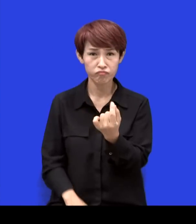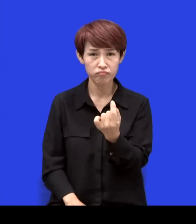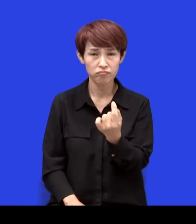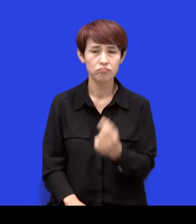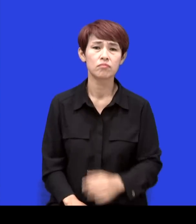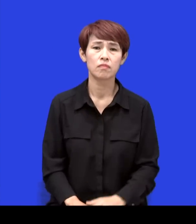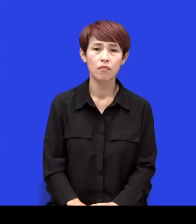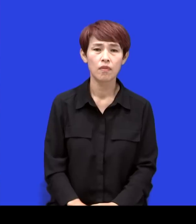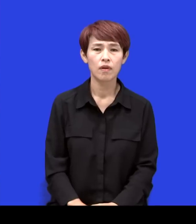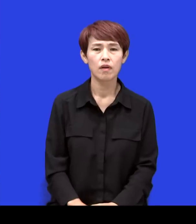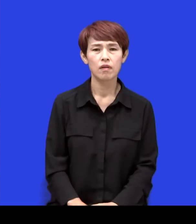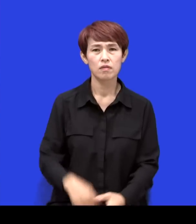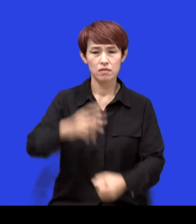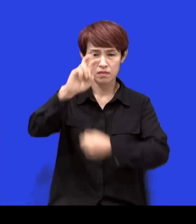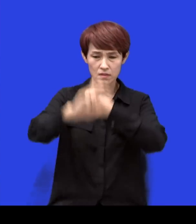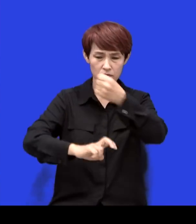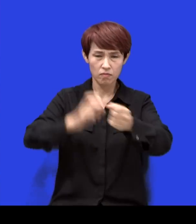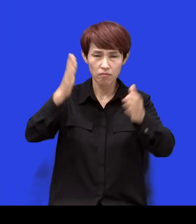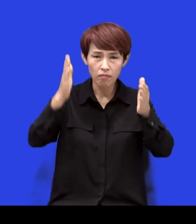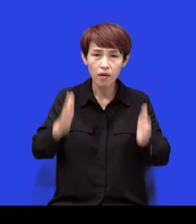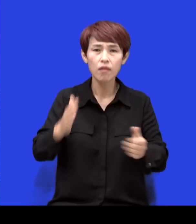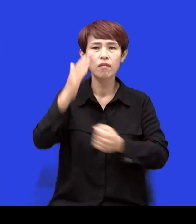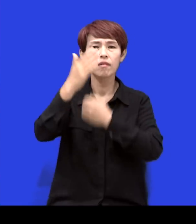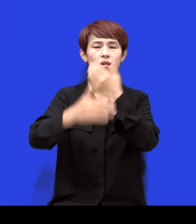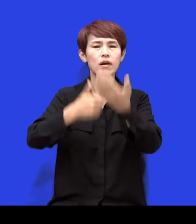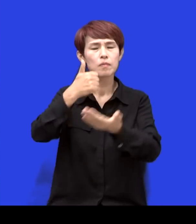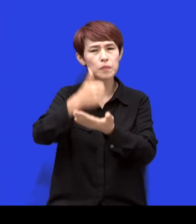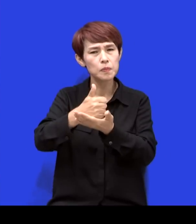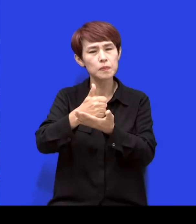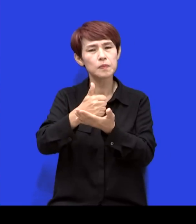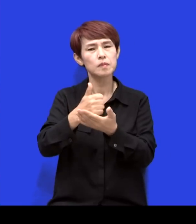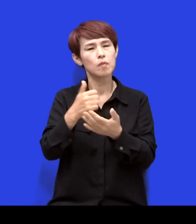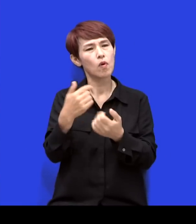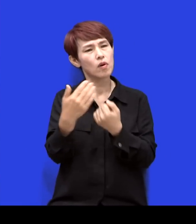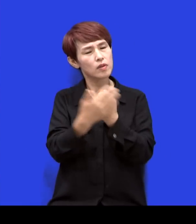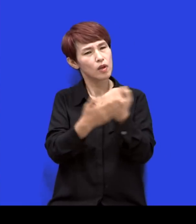해주셨더라고요. 그래서 그 시간 동안 하나님께서도 어떻게 많은 은혜로